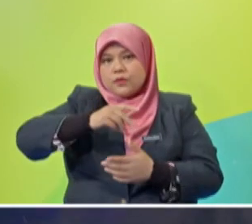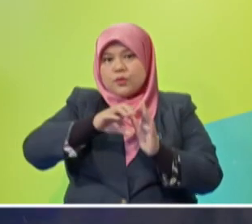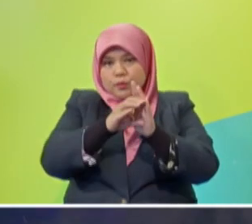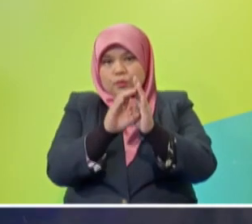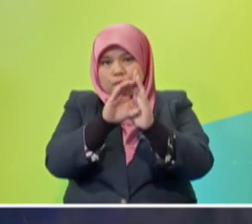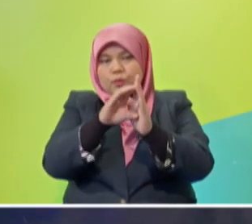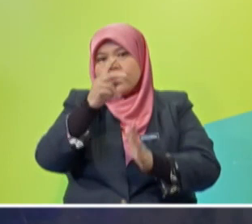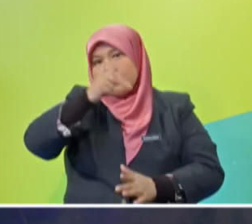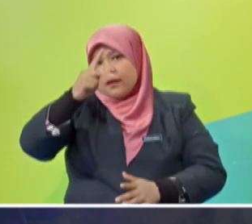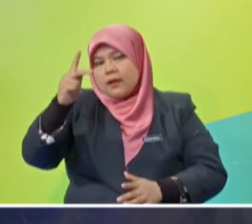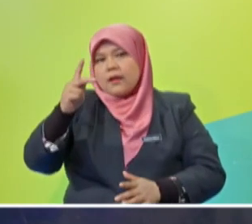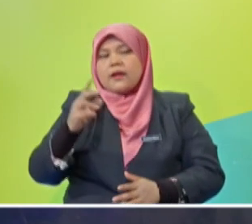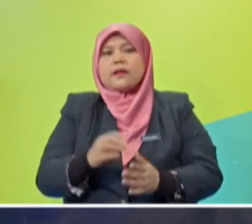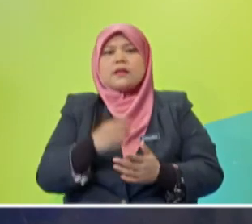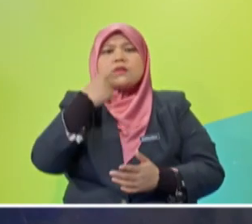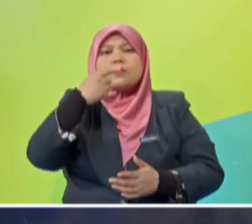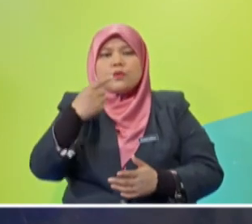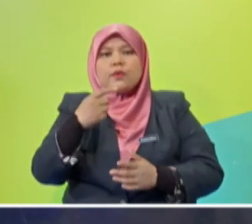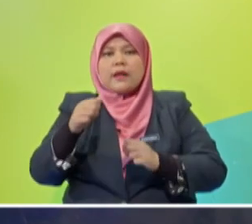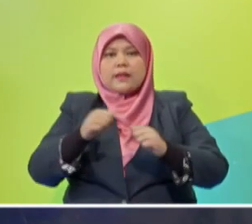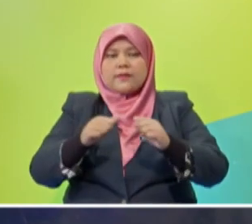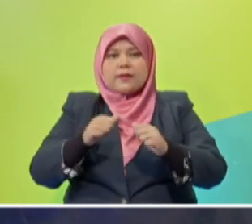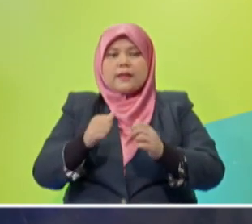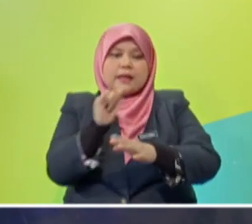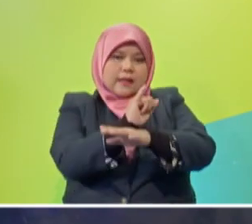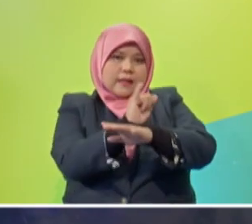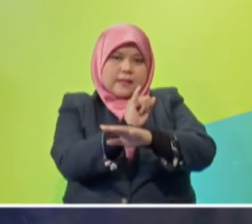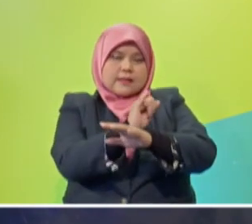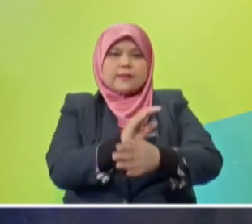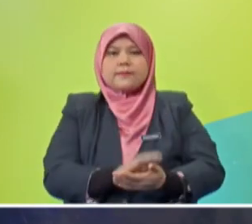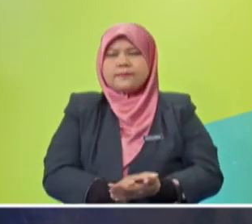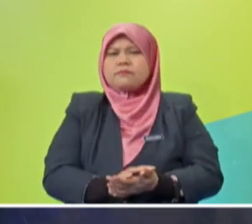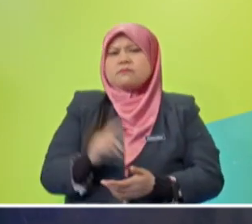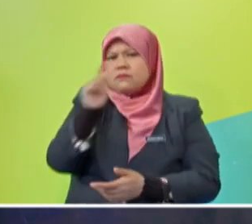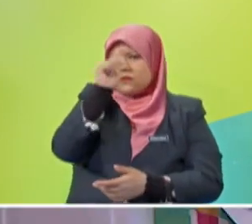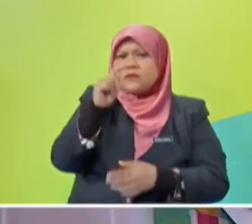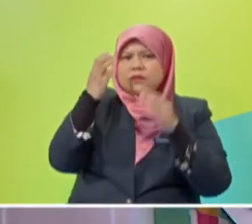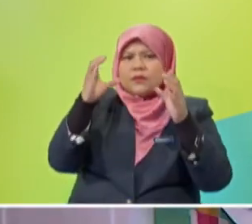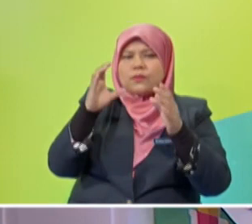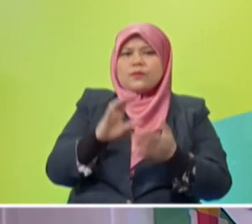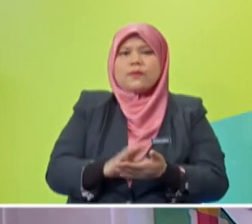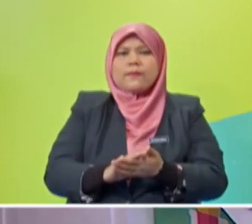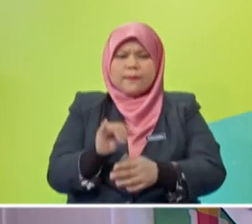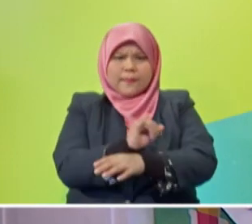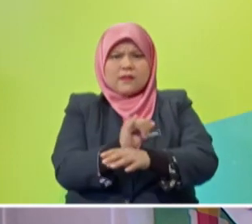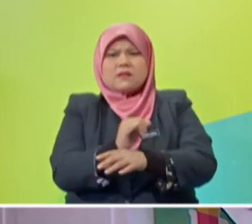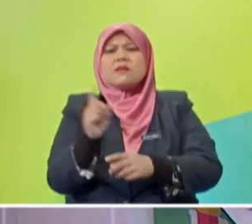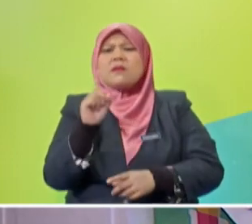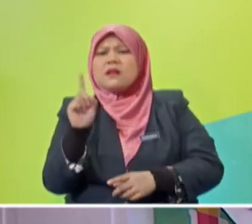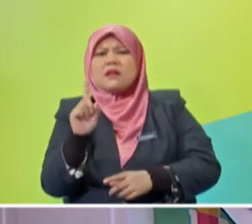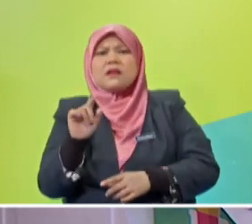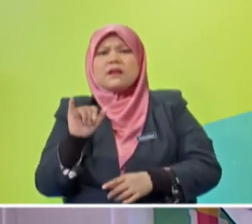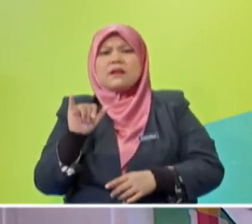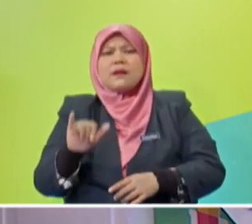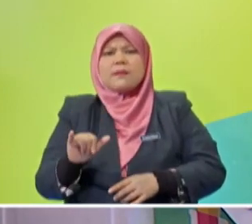lebih sebut dengan aktiviti perindustrian. Cikgu, saya nak tanya cikgu. Saya. Di Malaysia ni, industri mana satu